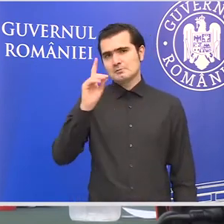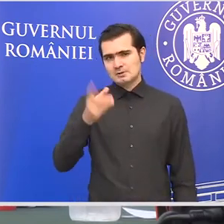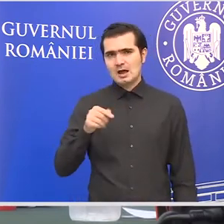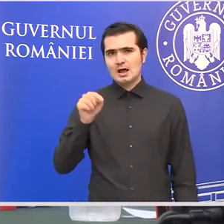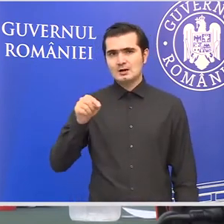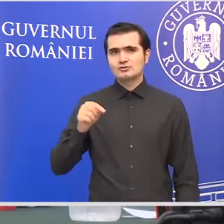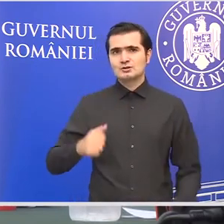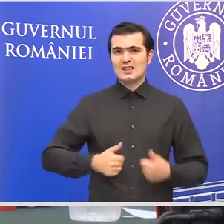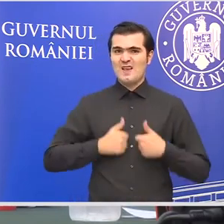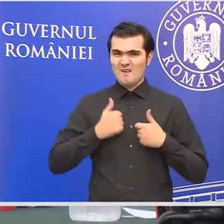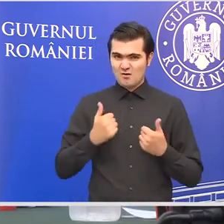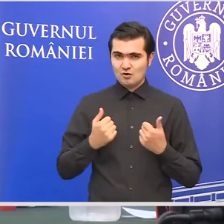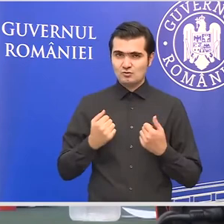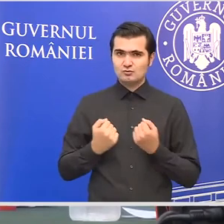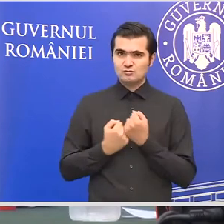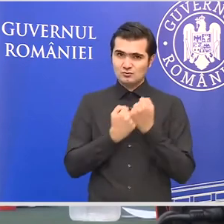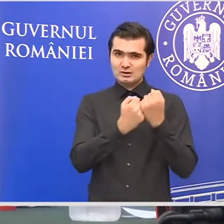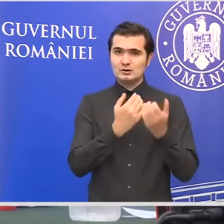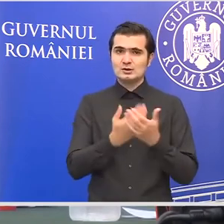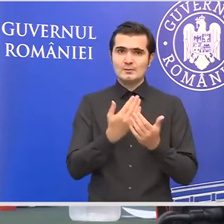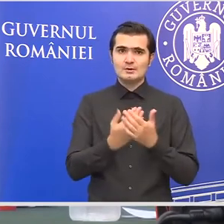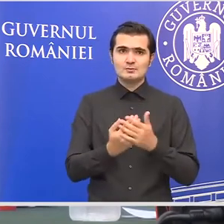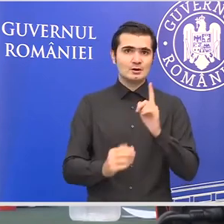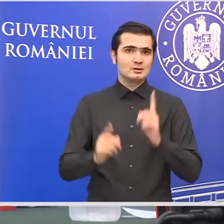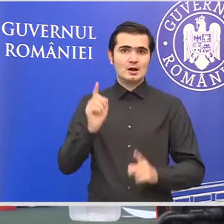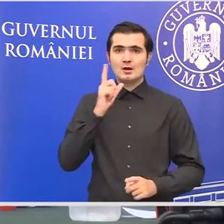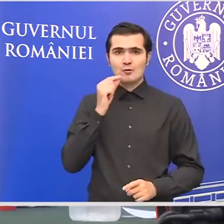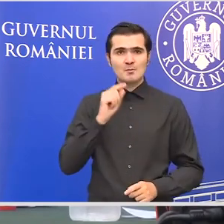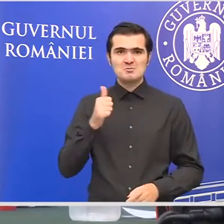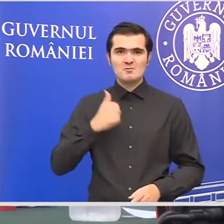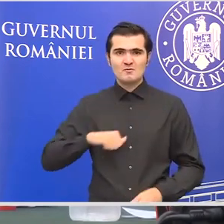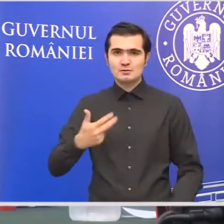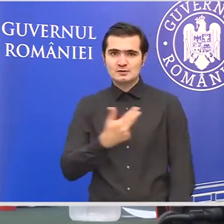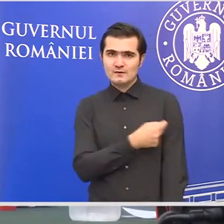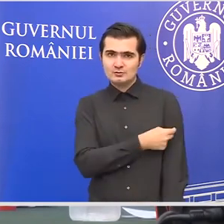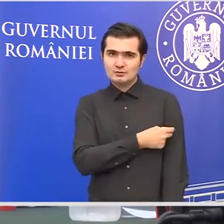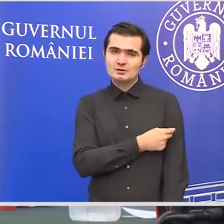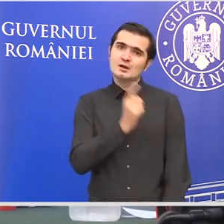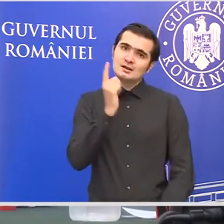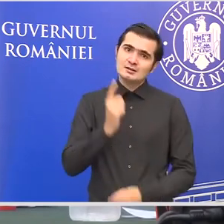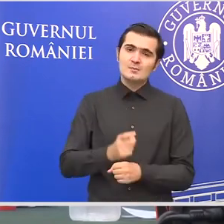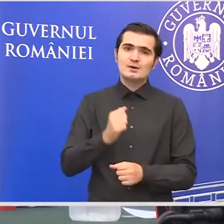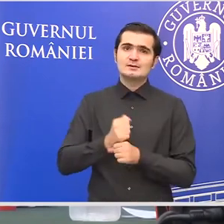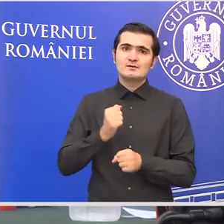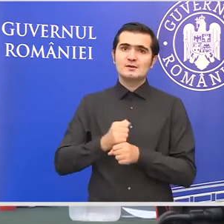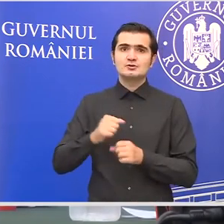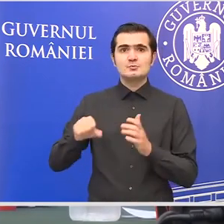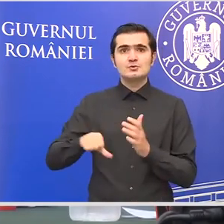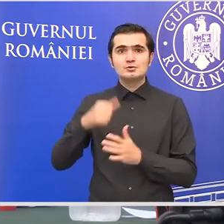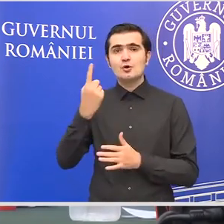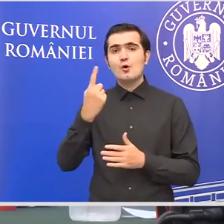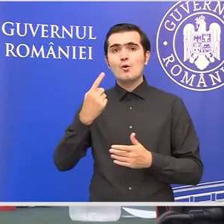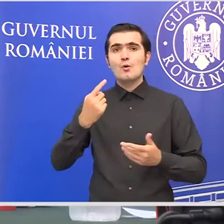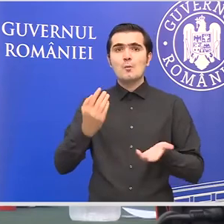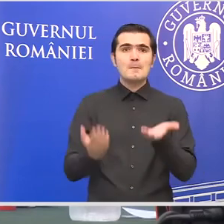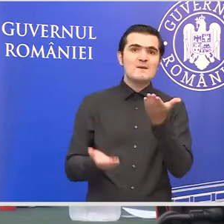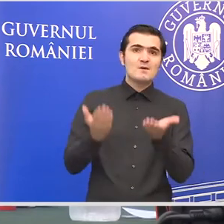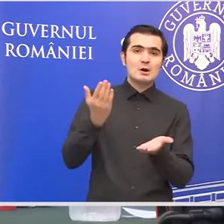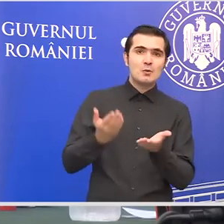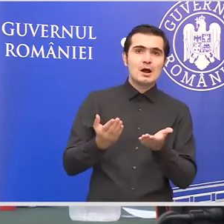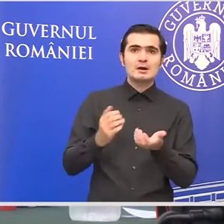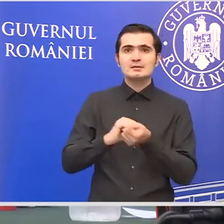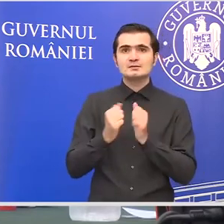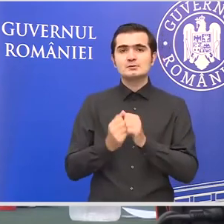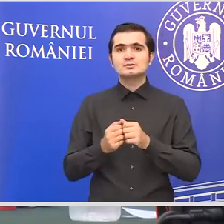aceste eforturi susținute în condițiile în care nu sunt doritori de vaccinare trebuie să fie reevaluate și chiar sistate,